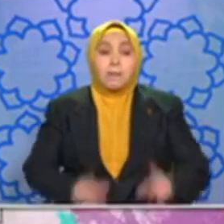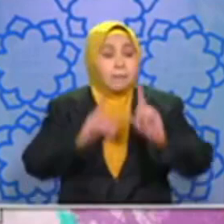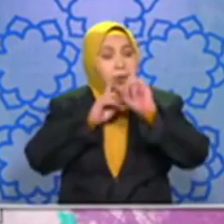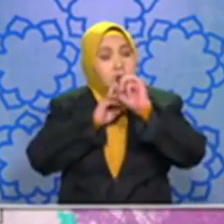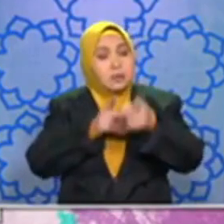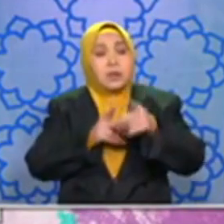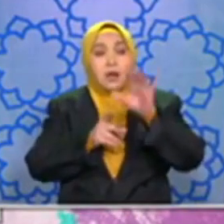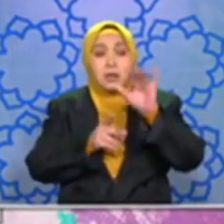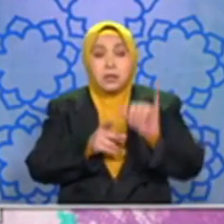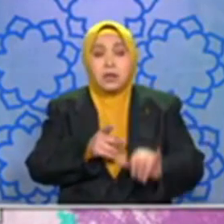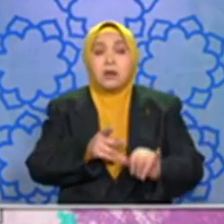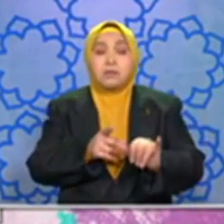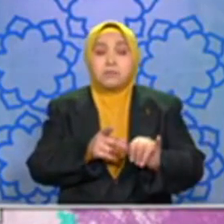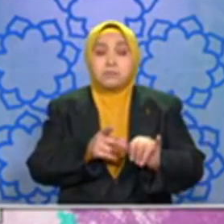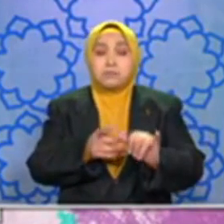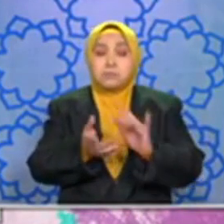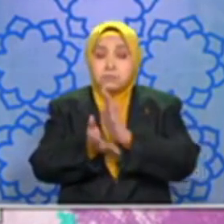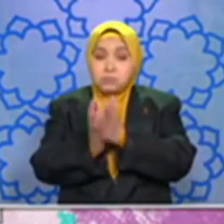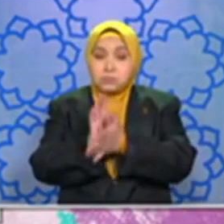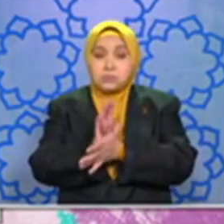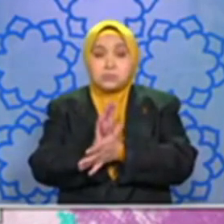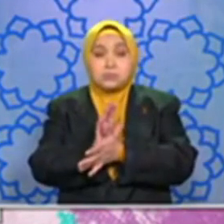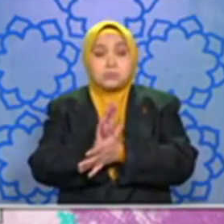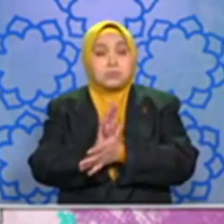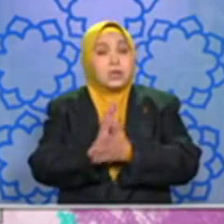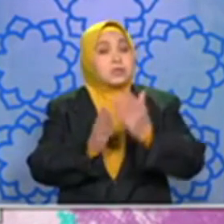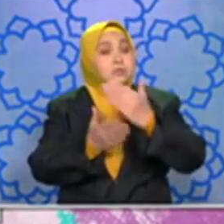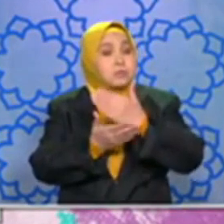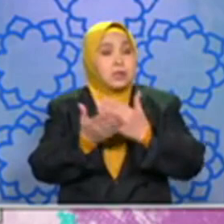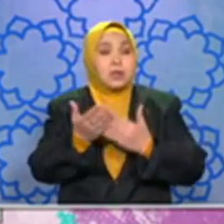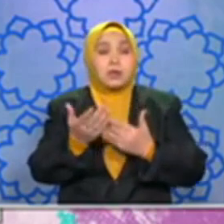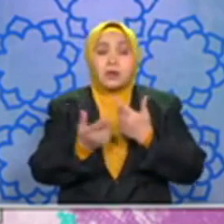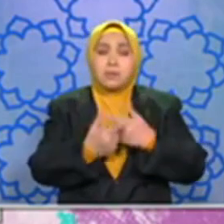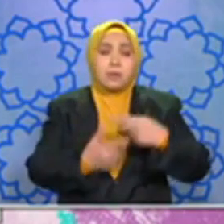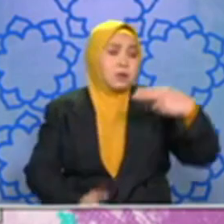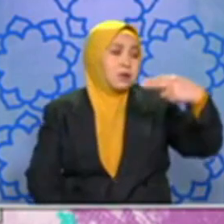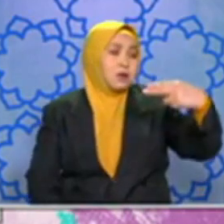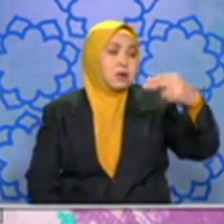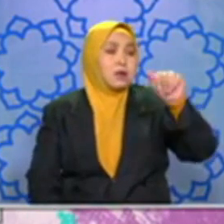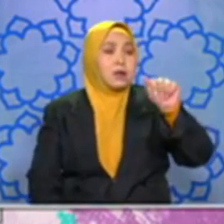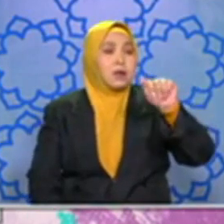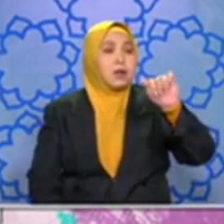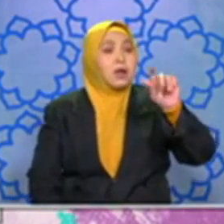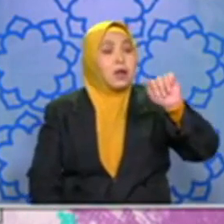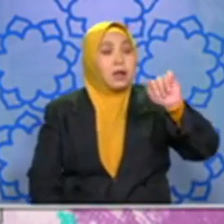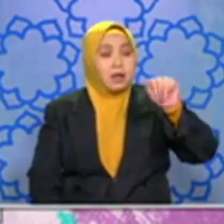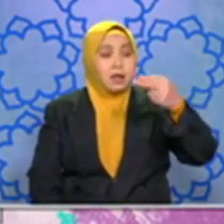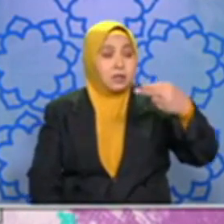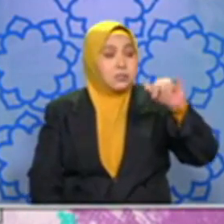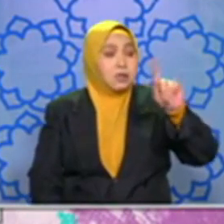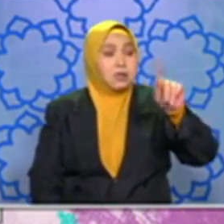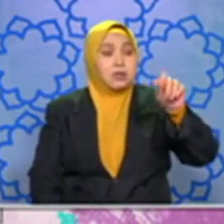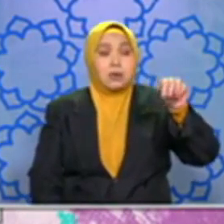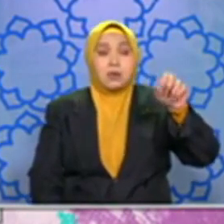ذلك مما أوحى